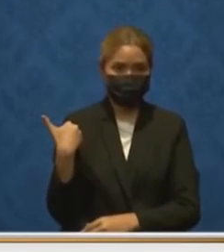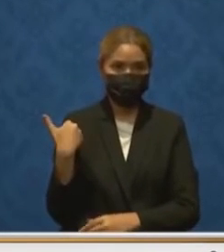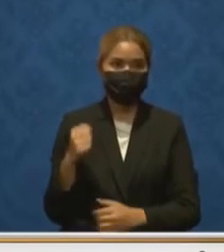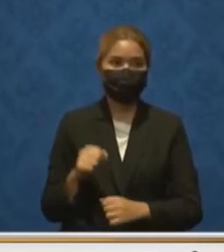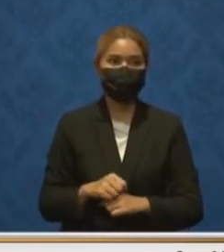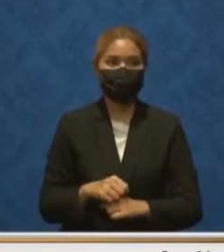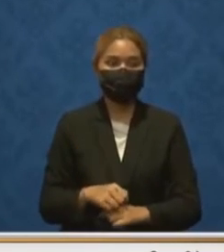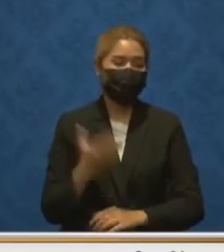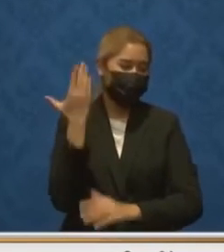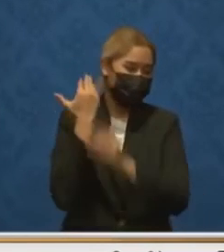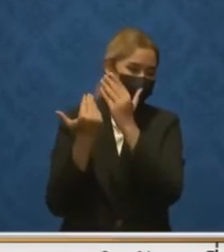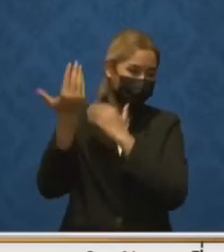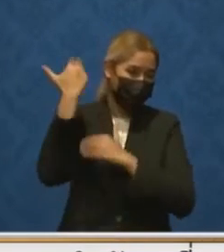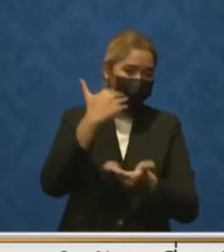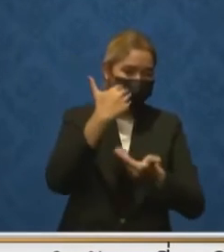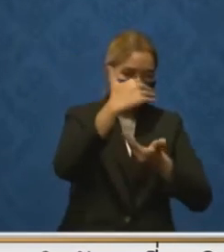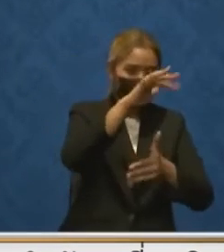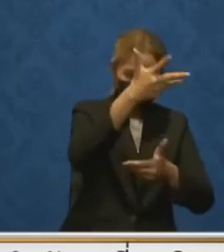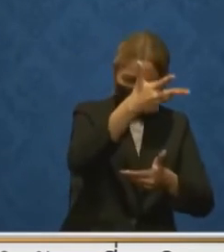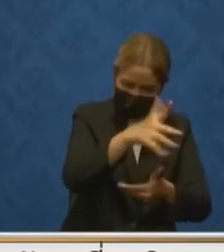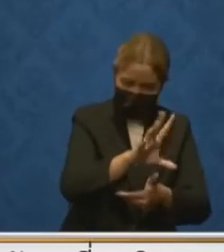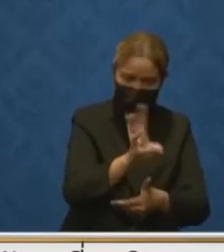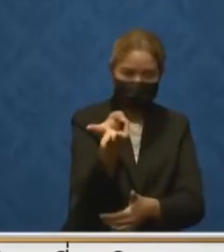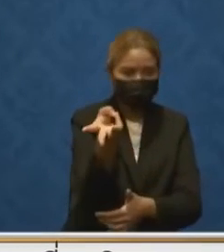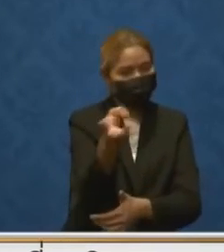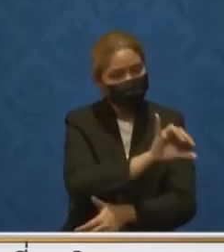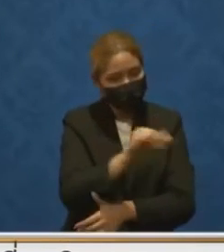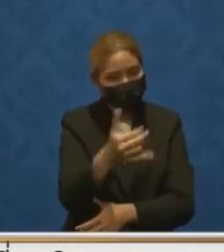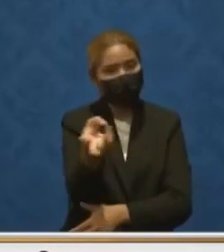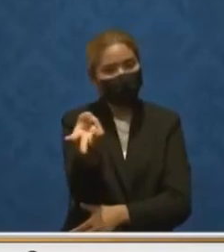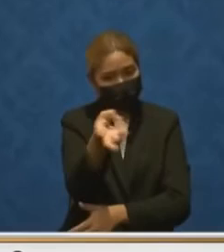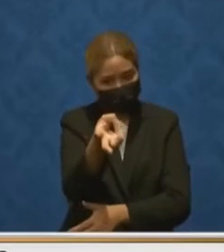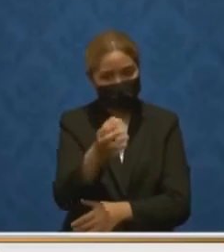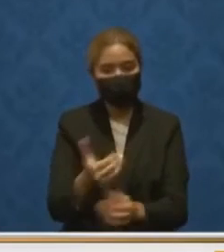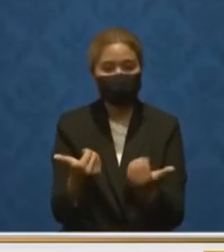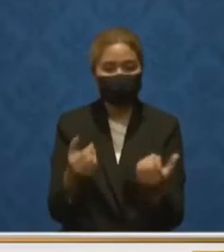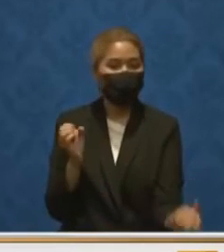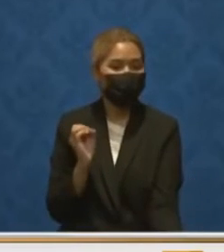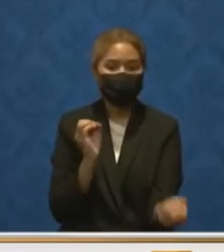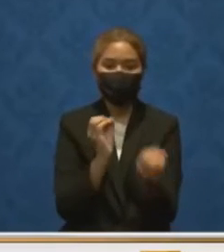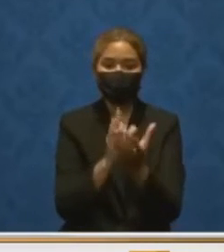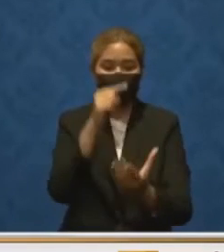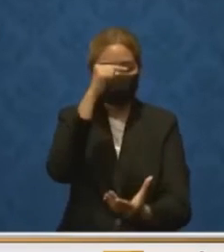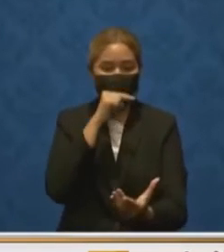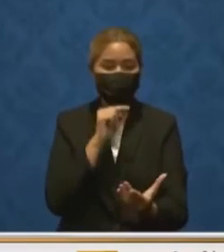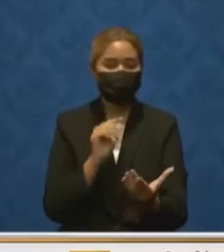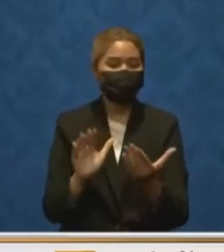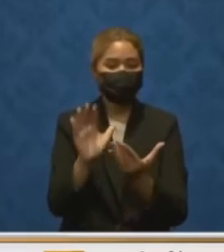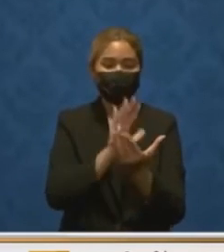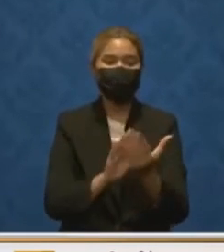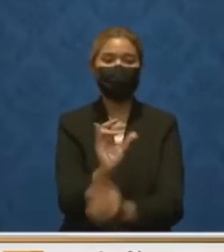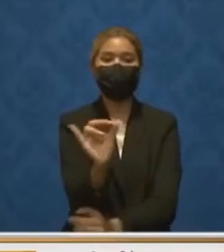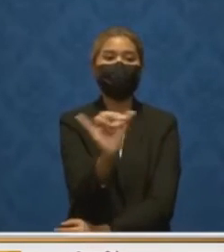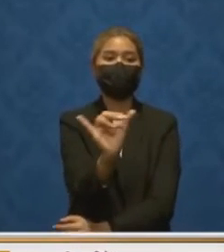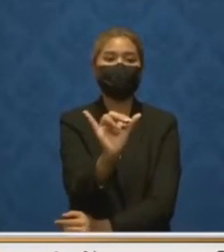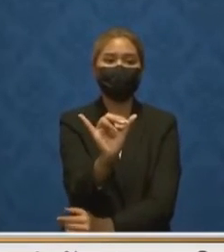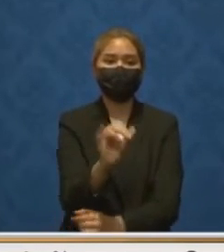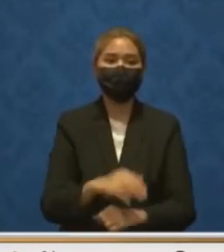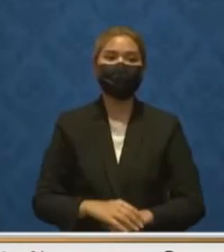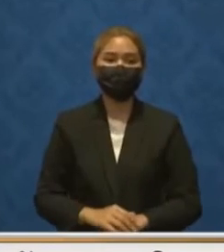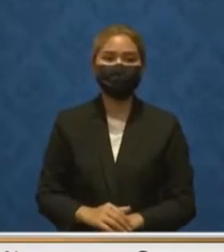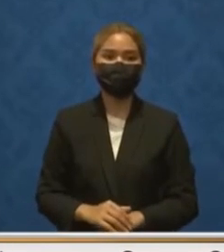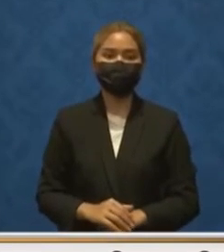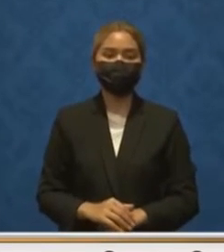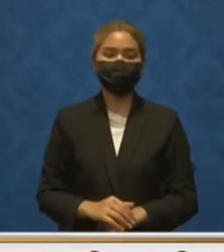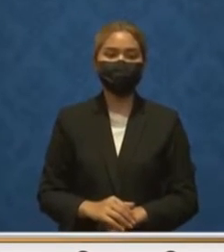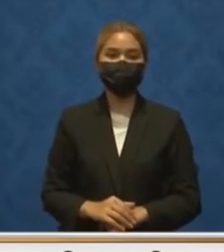แล้วในปัจจุบนหรอนำเข้าน้อยมากเพราะฉะนั้นยังไม่มีผลกระทุปอะไรกับประเทศไยในปตจุบันแต